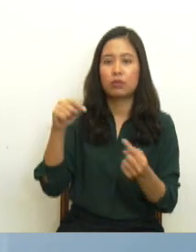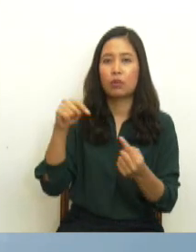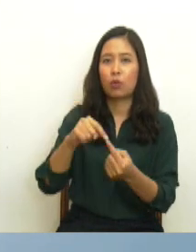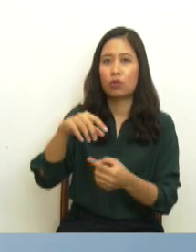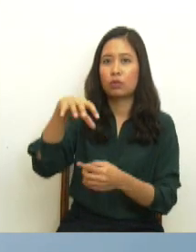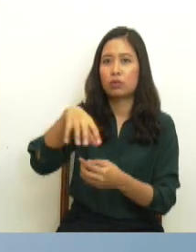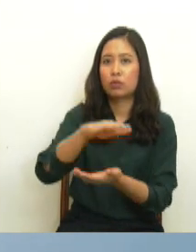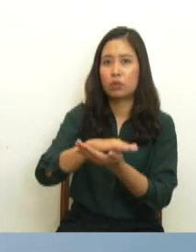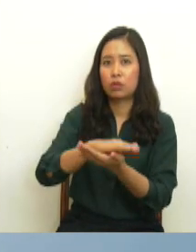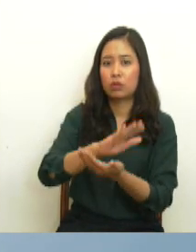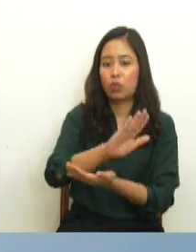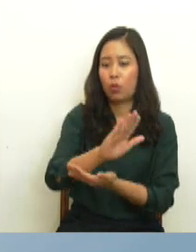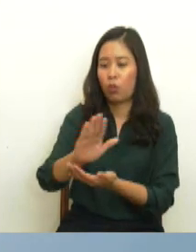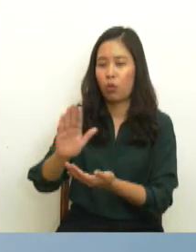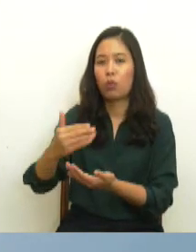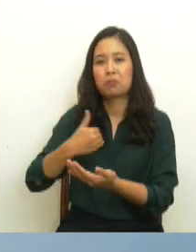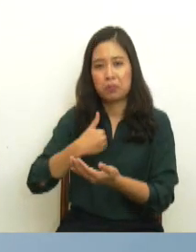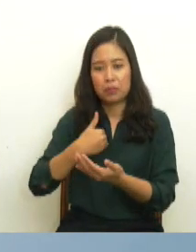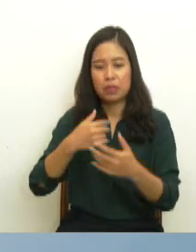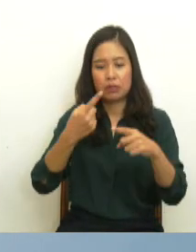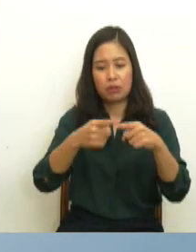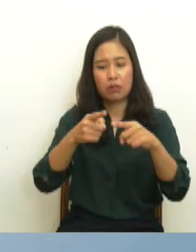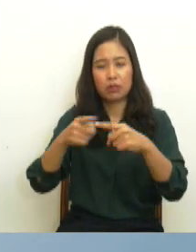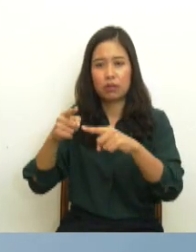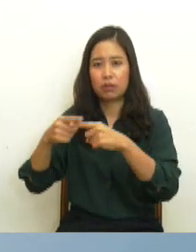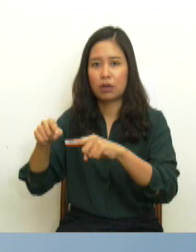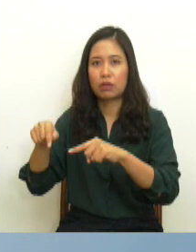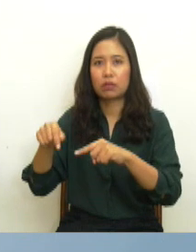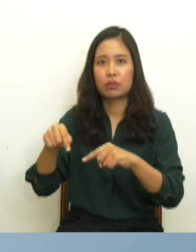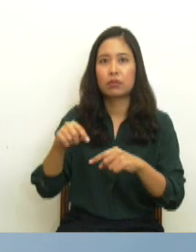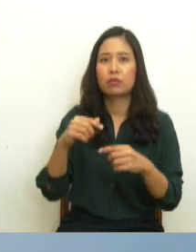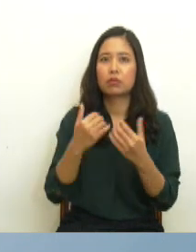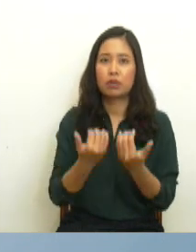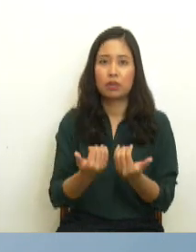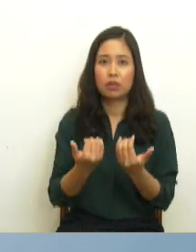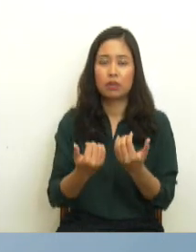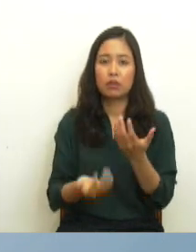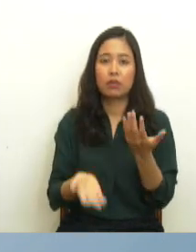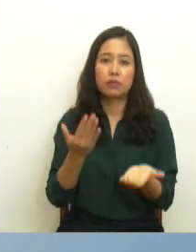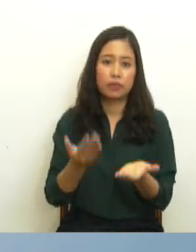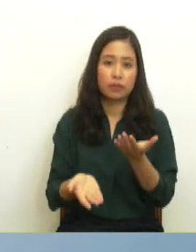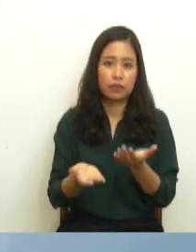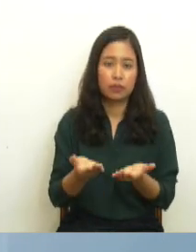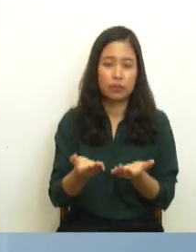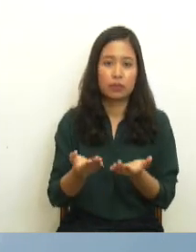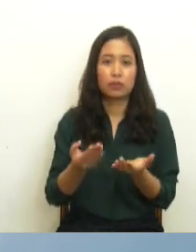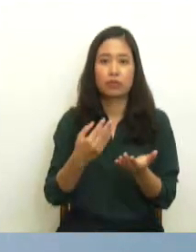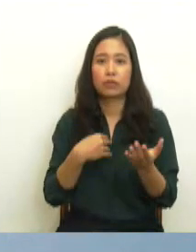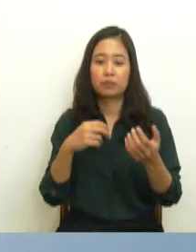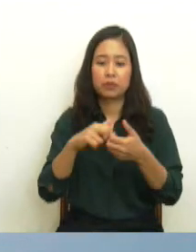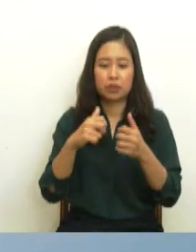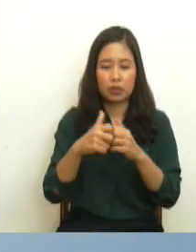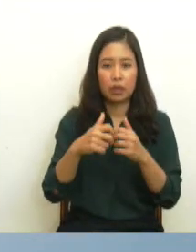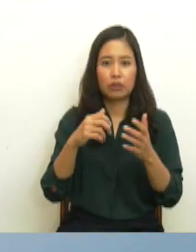ถูกโยงอยู่กับปัจจัยอื่นๆซึ่งก็ทราบดีในประเด็นนี้แต่อย่างไรก็ตามเราไม่เอาปัญหานั้นมาเป็นอุปสรรค